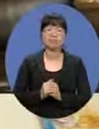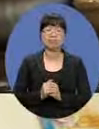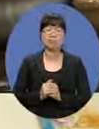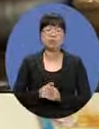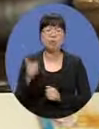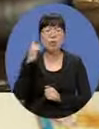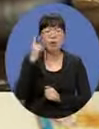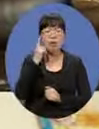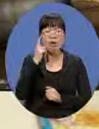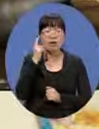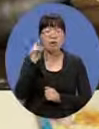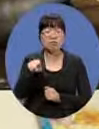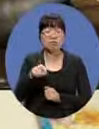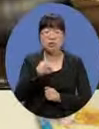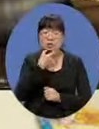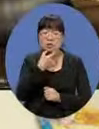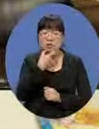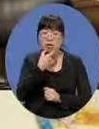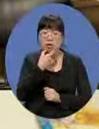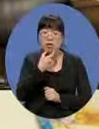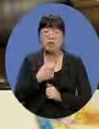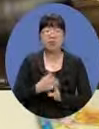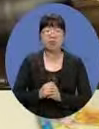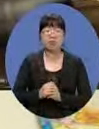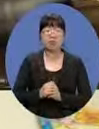왜 그래? 이거 싫어?